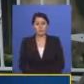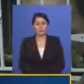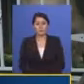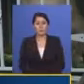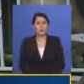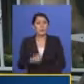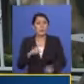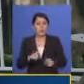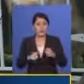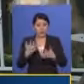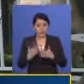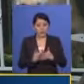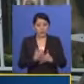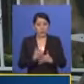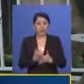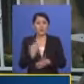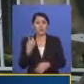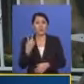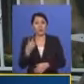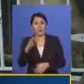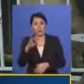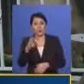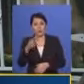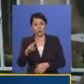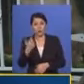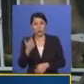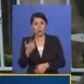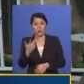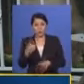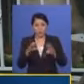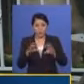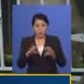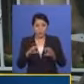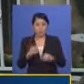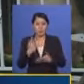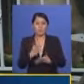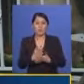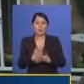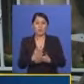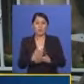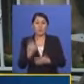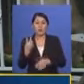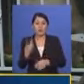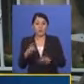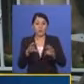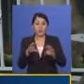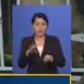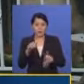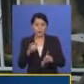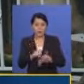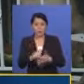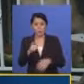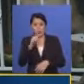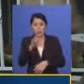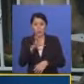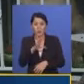Жедел құтқару жасағының базасында екі кинолог пен үш иттен тұратын кинологиялық қызмет бар. Биыл екі ит сертификаттық сынақтан